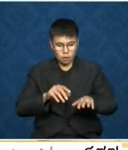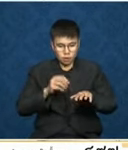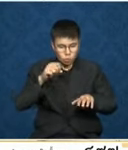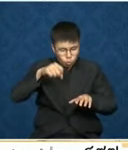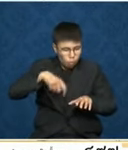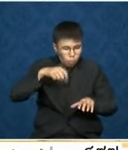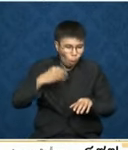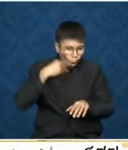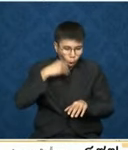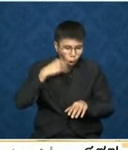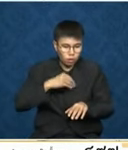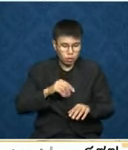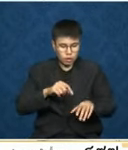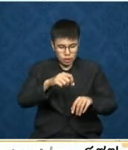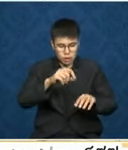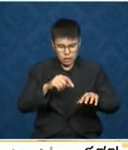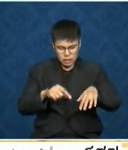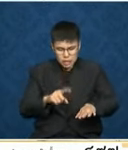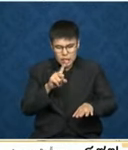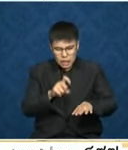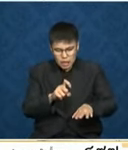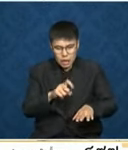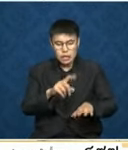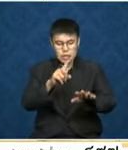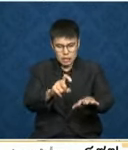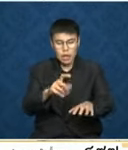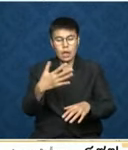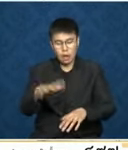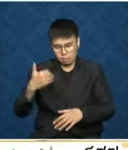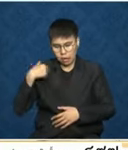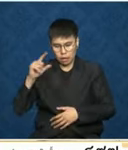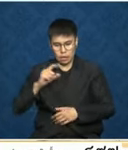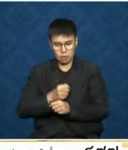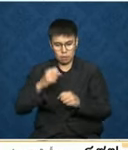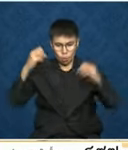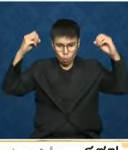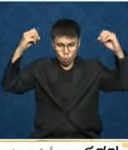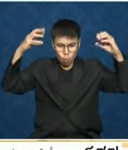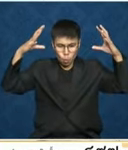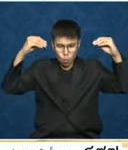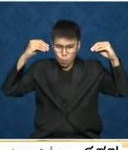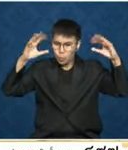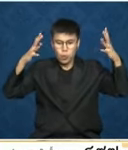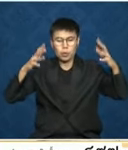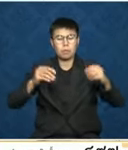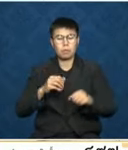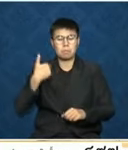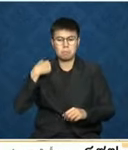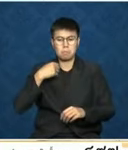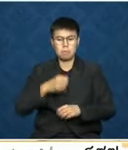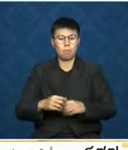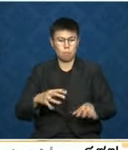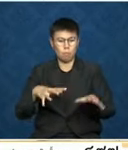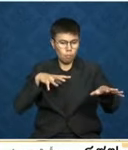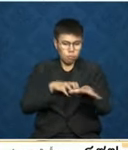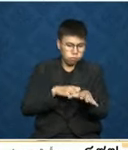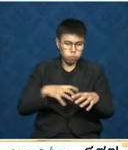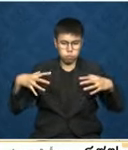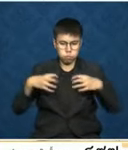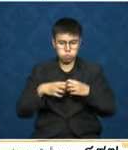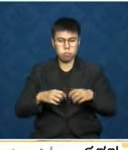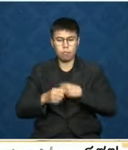อีกแล้วก็ปะต่อตลอดเส้นทางเล่ะค่ะไม่มีไฟส่องสว่างทำให้เกิดอุบัติบัติเหตุตลอดปีดิฉันจึงอยากจะเรียนท่านประธานไปยังหน่วยงานที่เกี่ยว